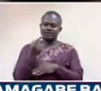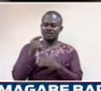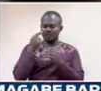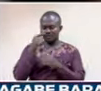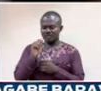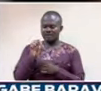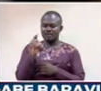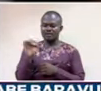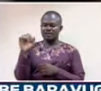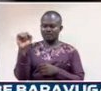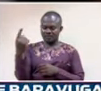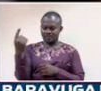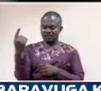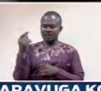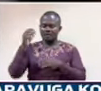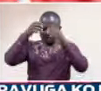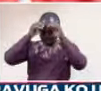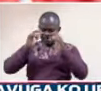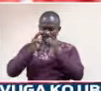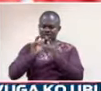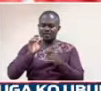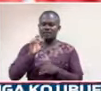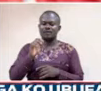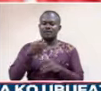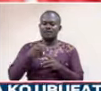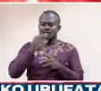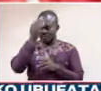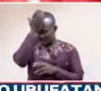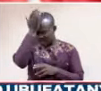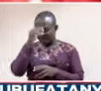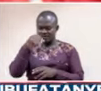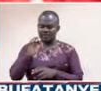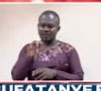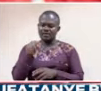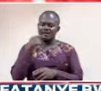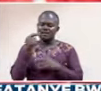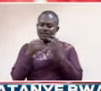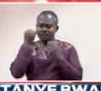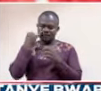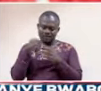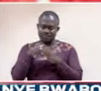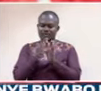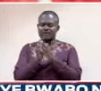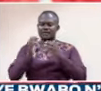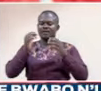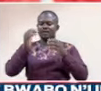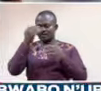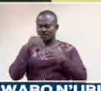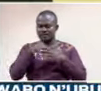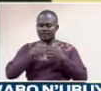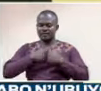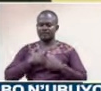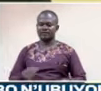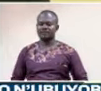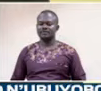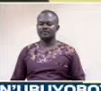Karidinali wa mbere, Perezida w'Inama y'Episkopi Gatolika mu Rwanda Musenyeri Philippe Rukamba yatangaje ko icyari ikintu gikomeye mu mateka ya Kiliziya Gatolika mu Rwanda.